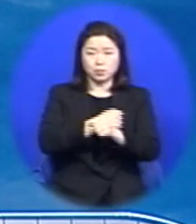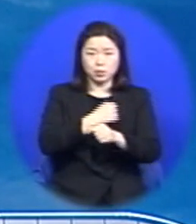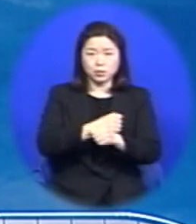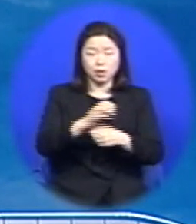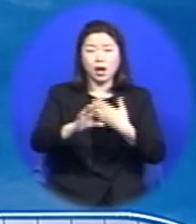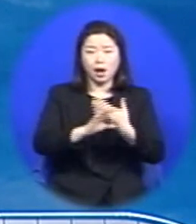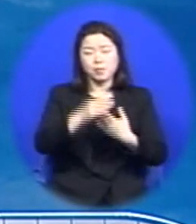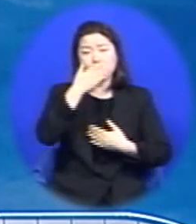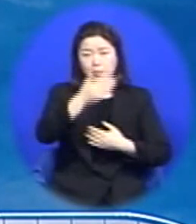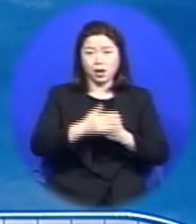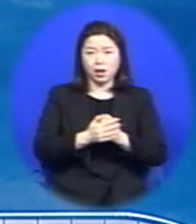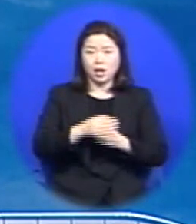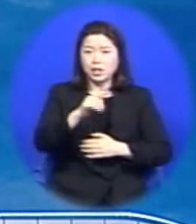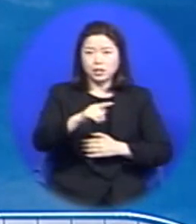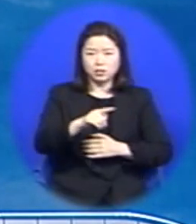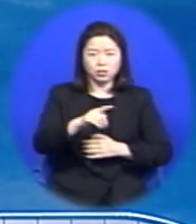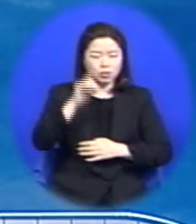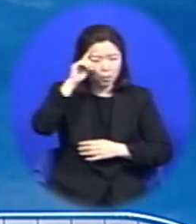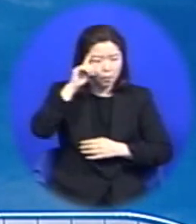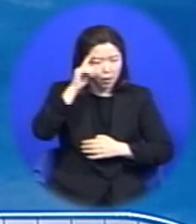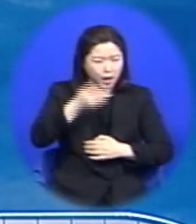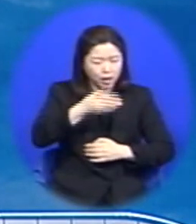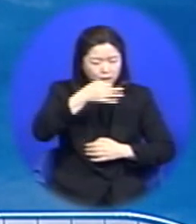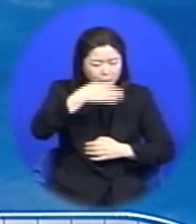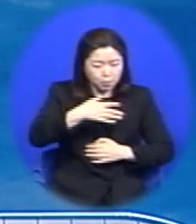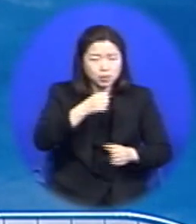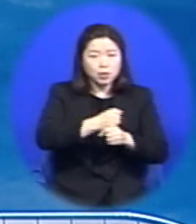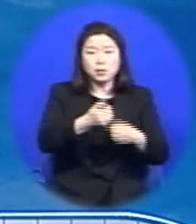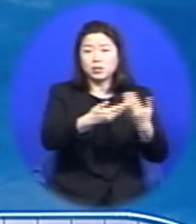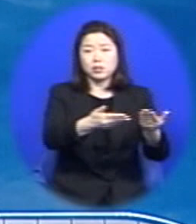뭐. 그건 덜 볶는 게 아니죠.